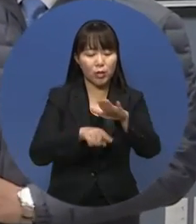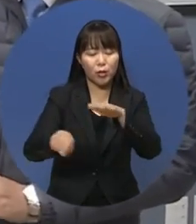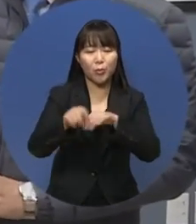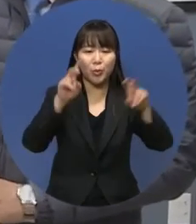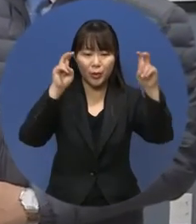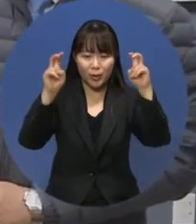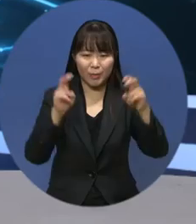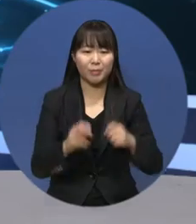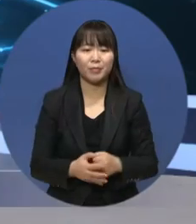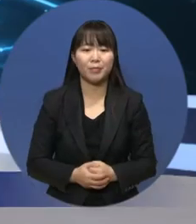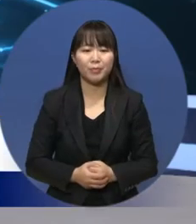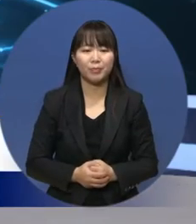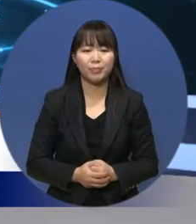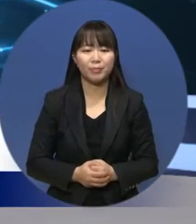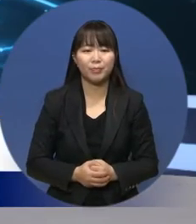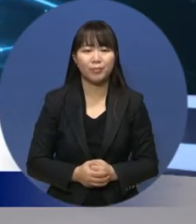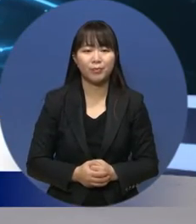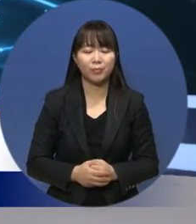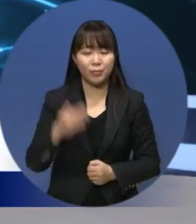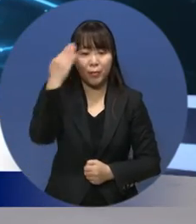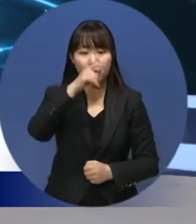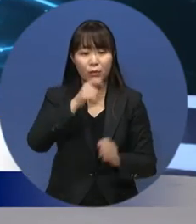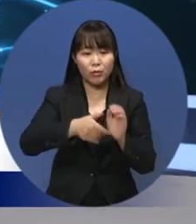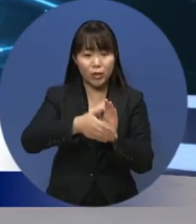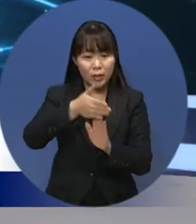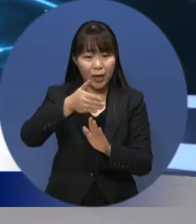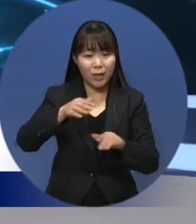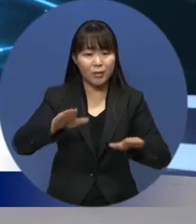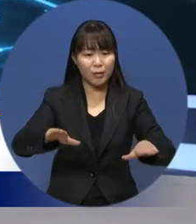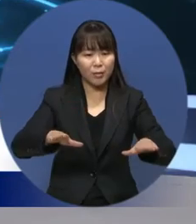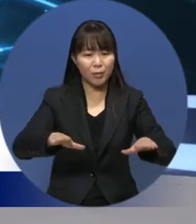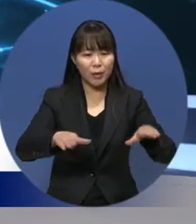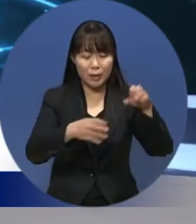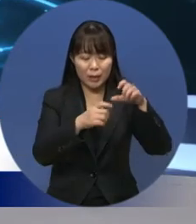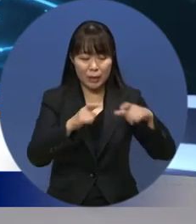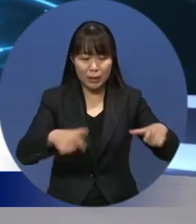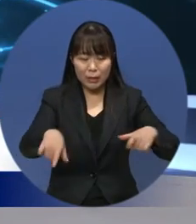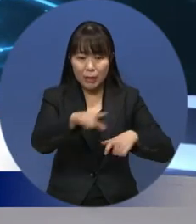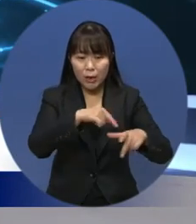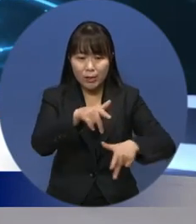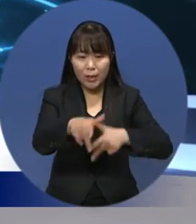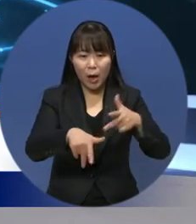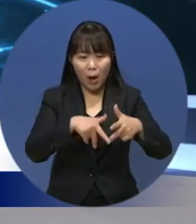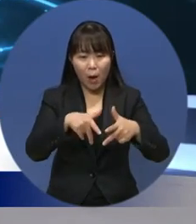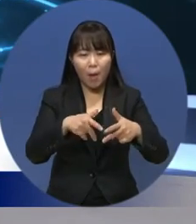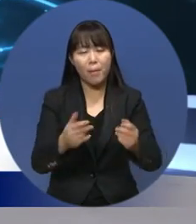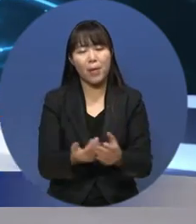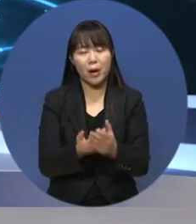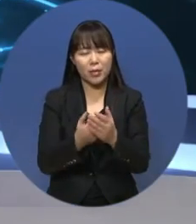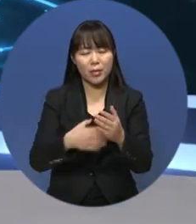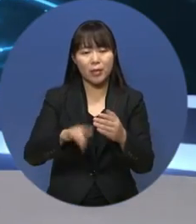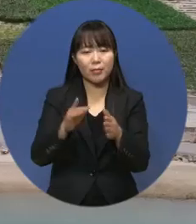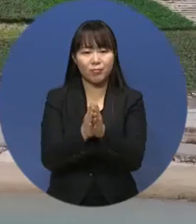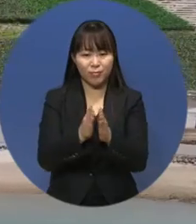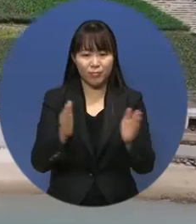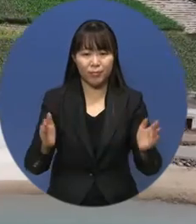기업입니다 여수 씨가 본격적인 향토 산업 육성의 첫발을 내디뎠습니다